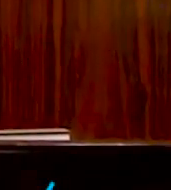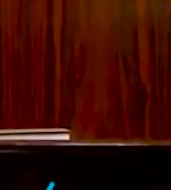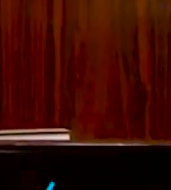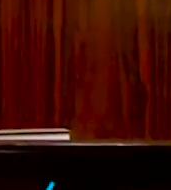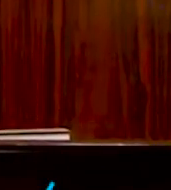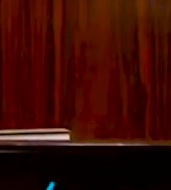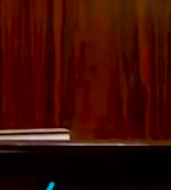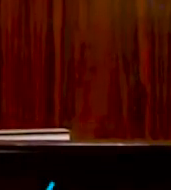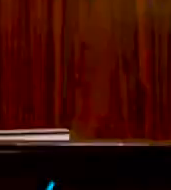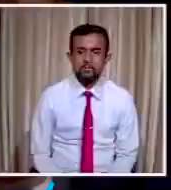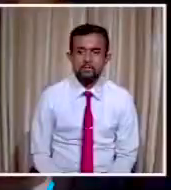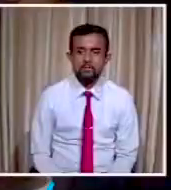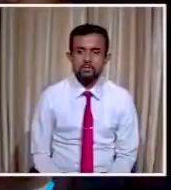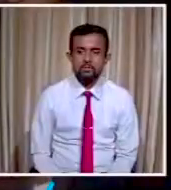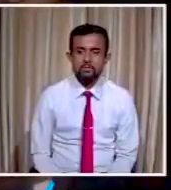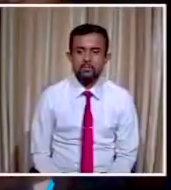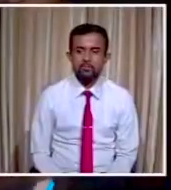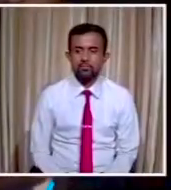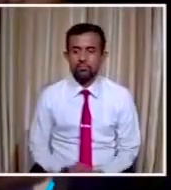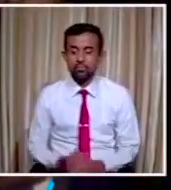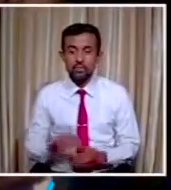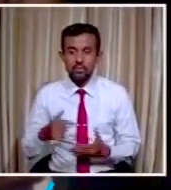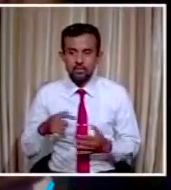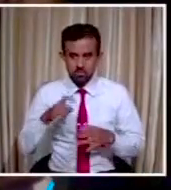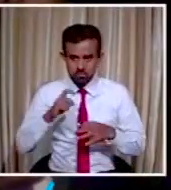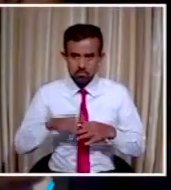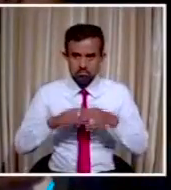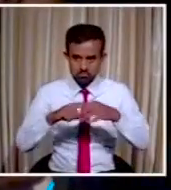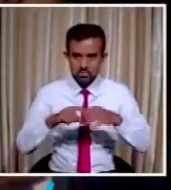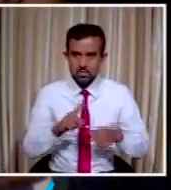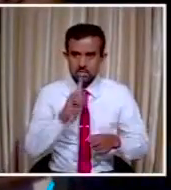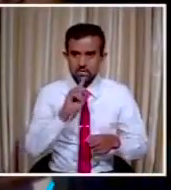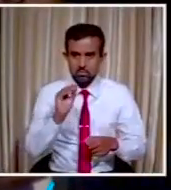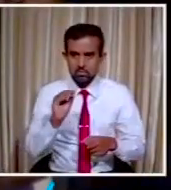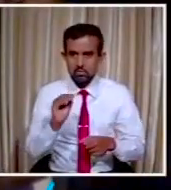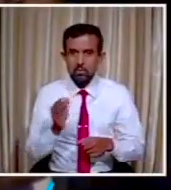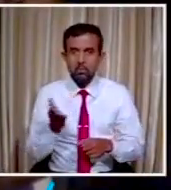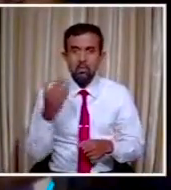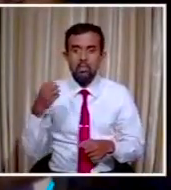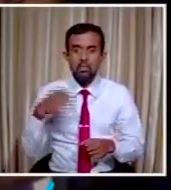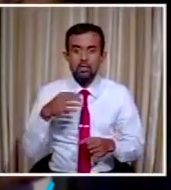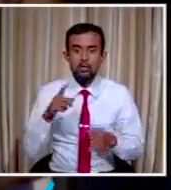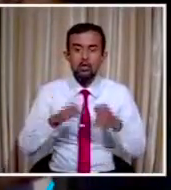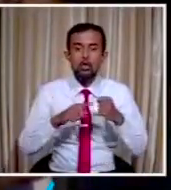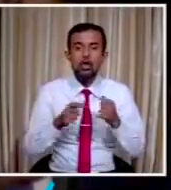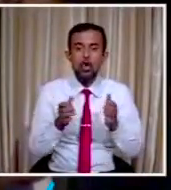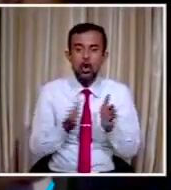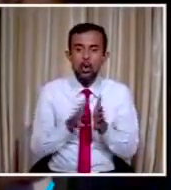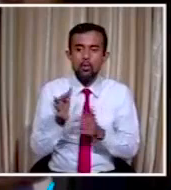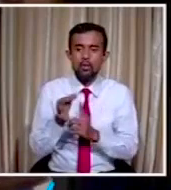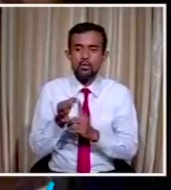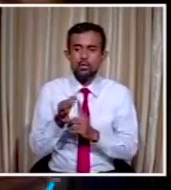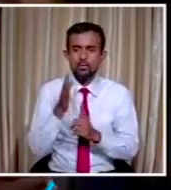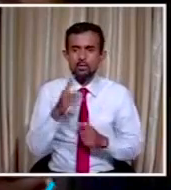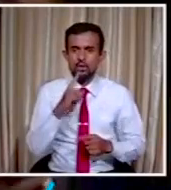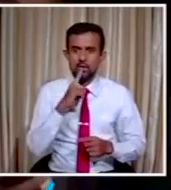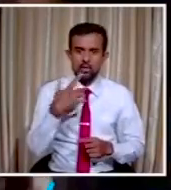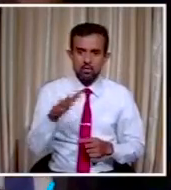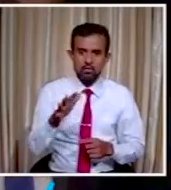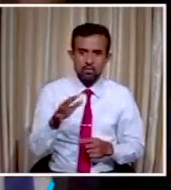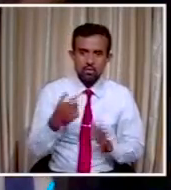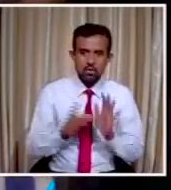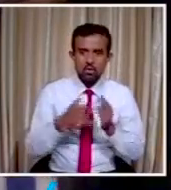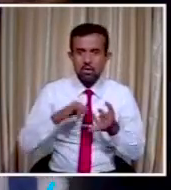ඔව් කාන්චන මන්දම යම් කාරණාවක් මතු කරන්න මතු කරන් දෙන්න පහුගිය දවසේ මහජන උපයෝගිතා කොමිසමේ සභාපතිවරයා කියලා තිබුණා